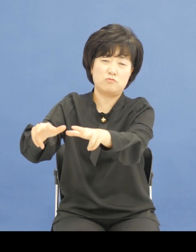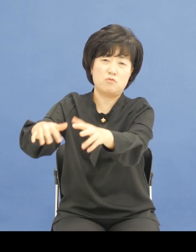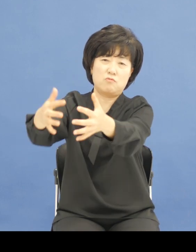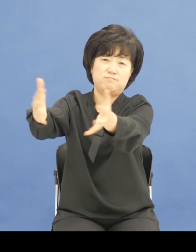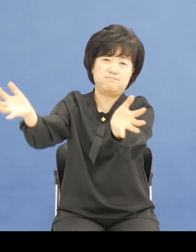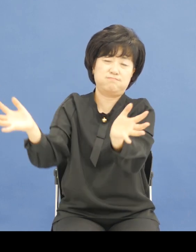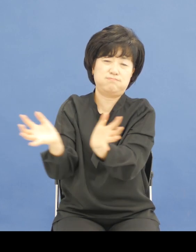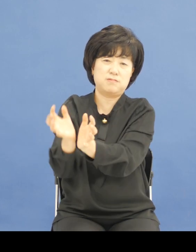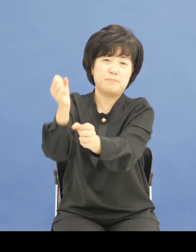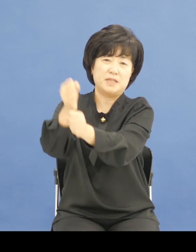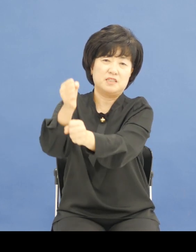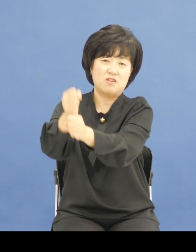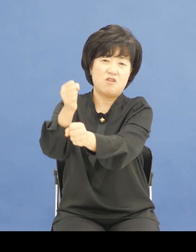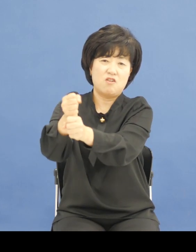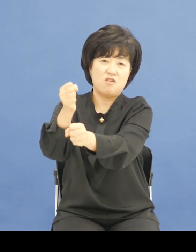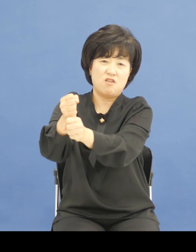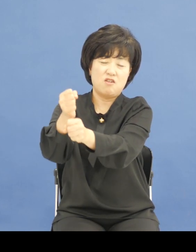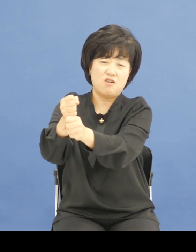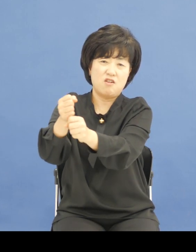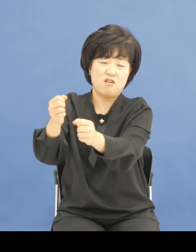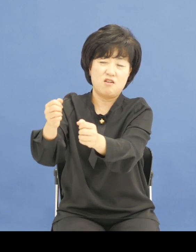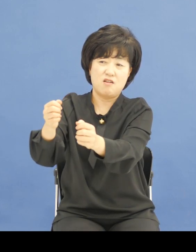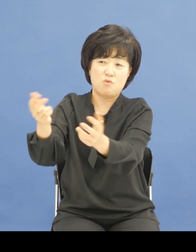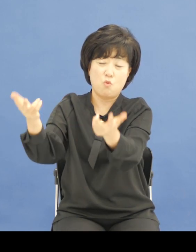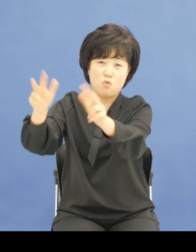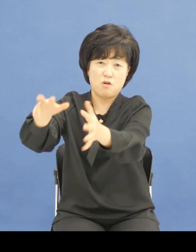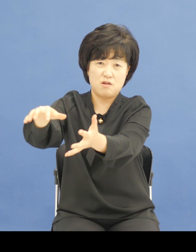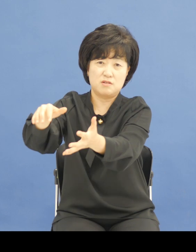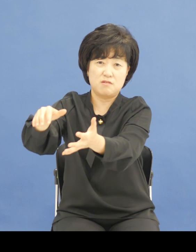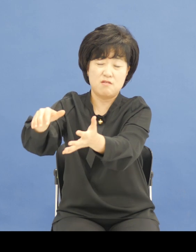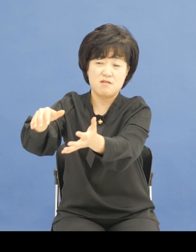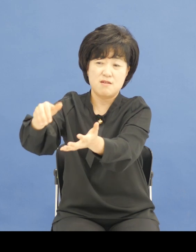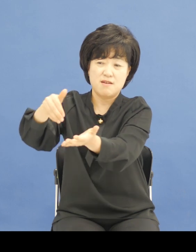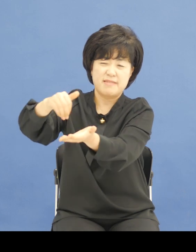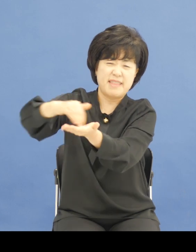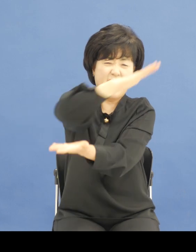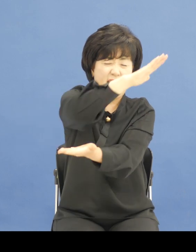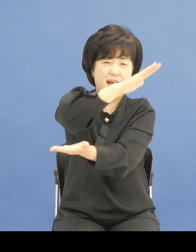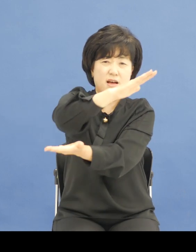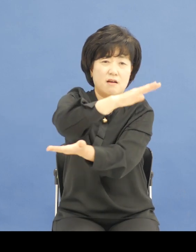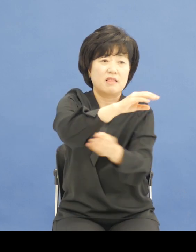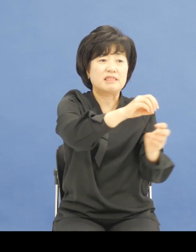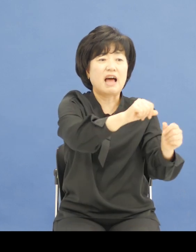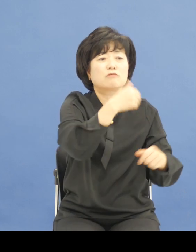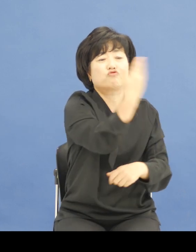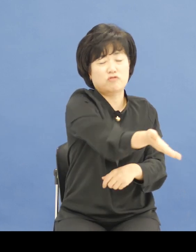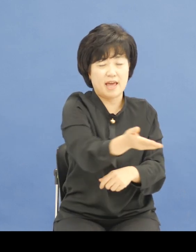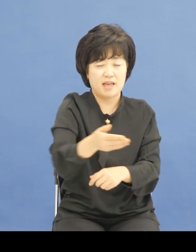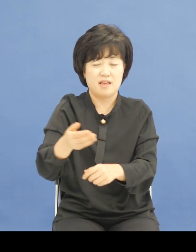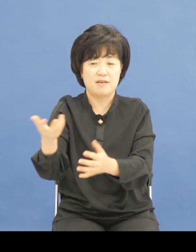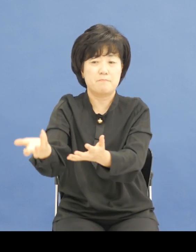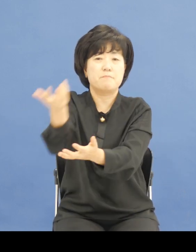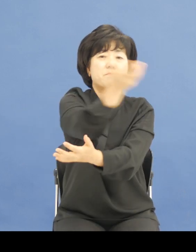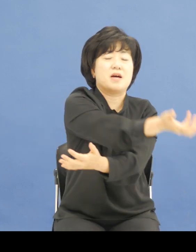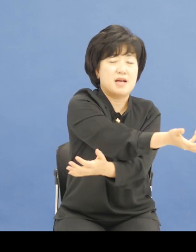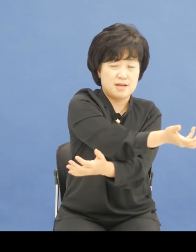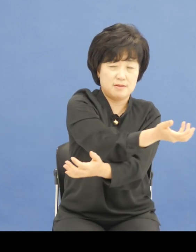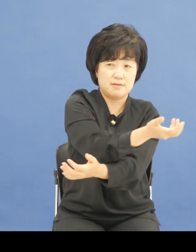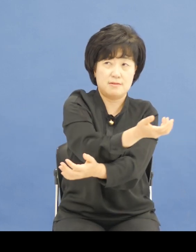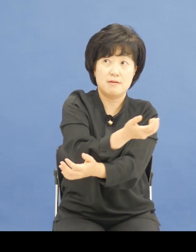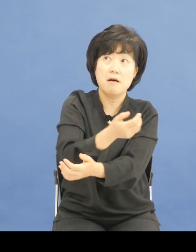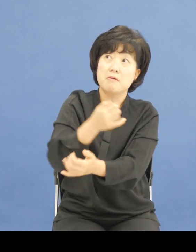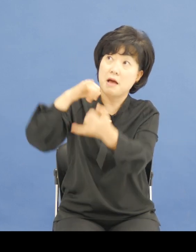게 저기 내셔널 팍 밖으로 나가라고 그랬어요. 땅을 준다고. 네. 근데 나갔는데 안 줬어. 그러니까 이 사람 농사질 줄도